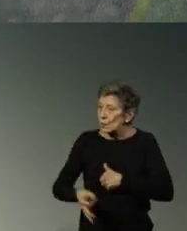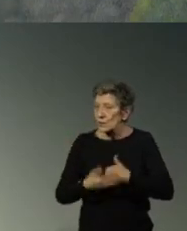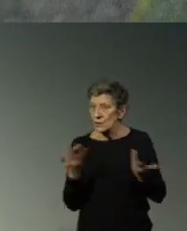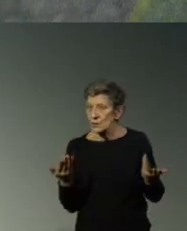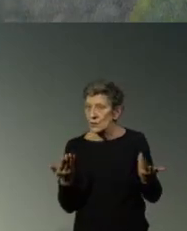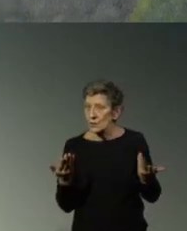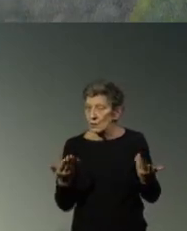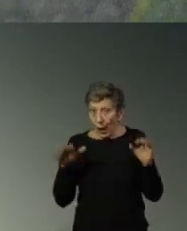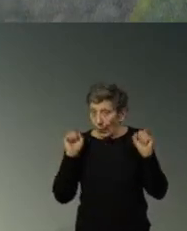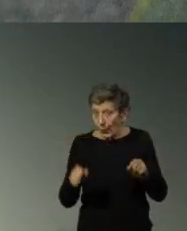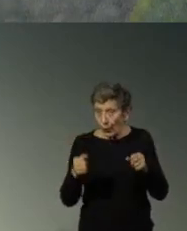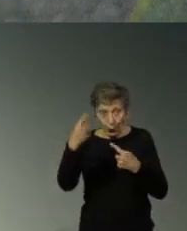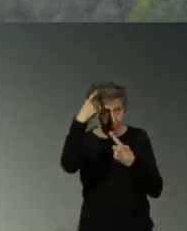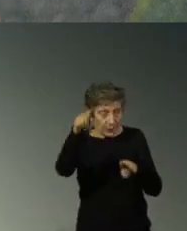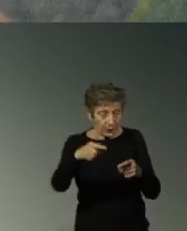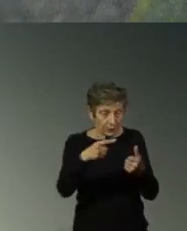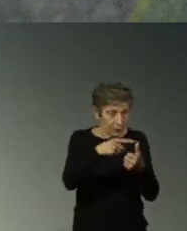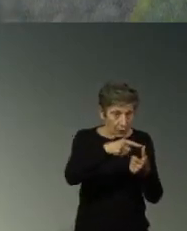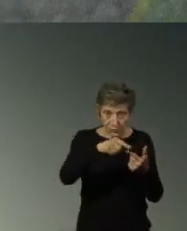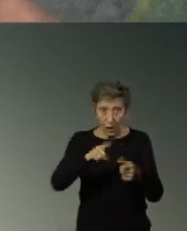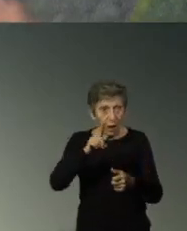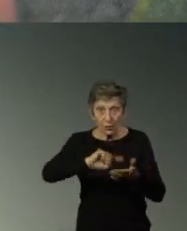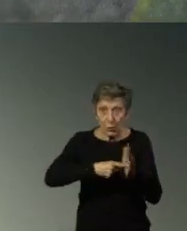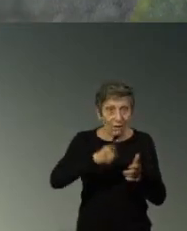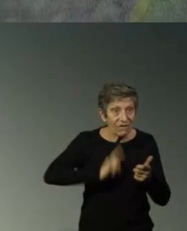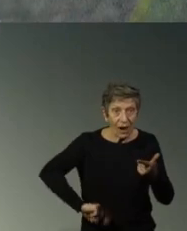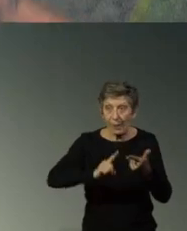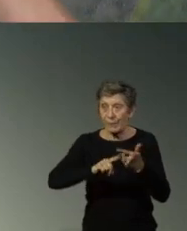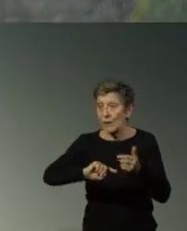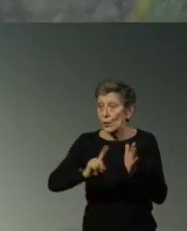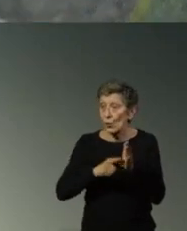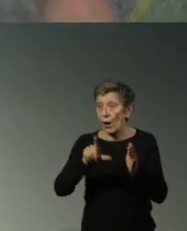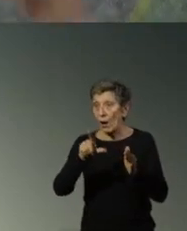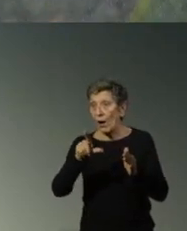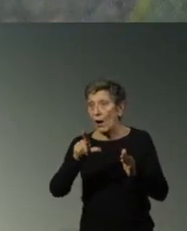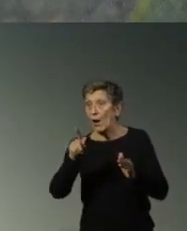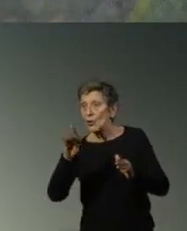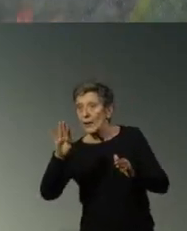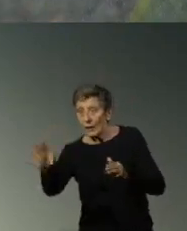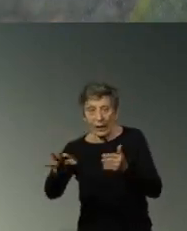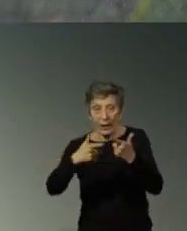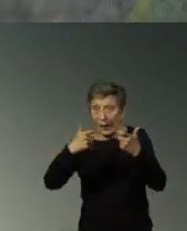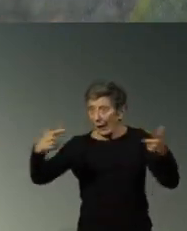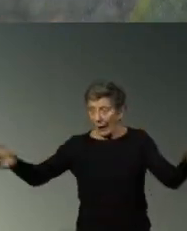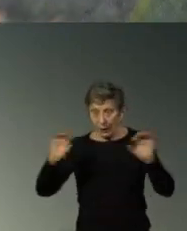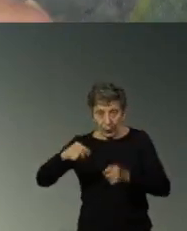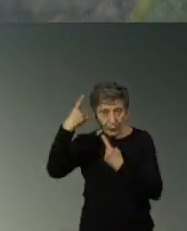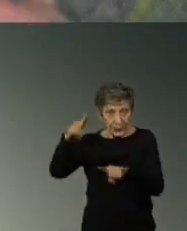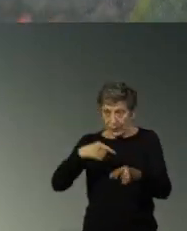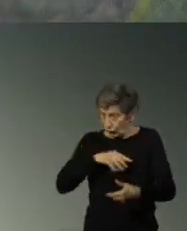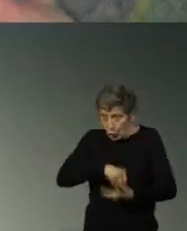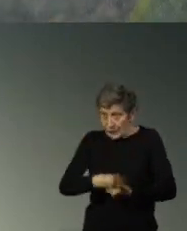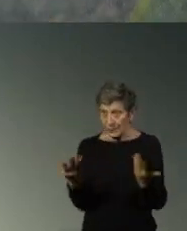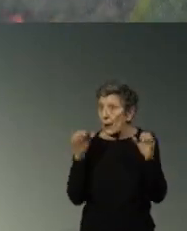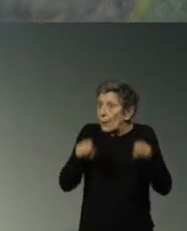être monotâche, on peut militer pour les droits des femmes, pour les droits LGBT, pour ceci, pour cela, et c'est mon cas d'ailleurs, et on peut